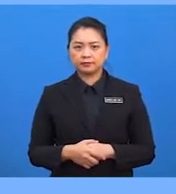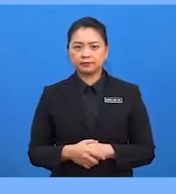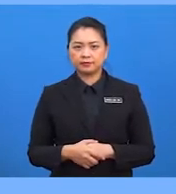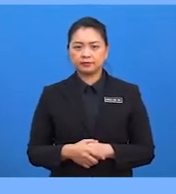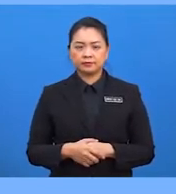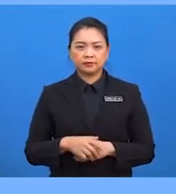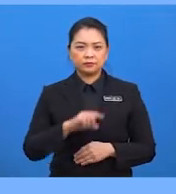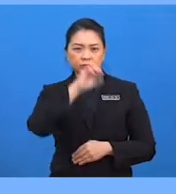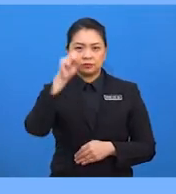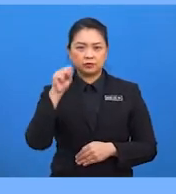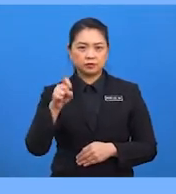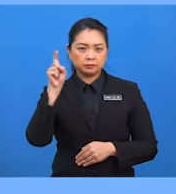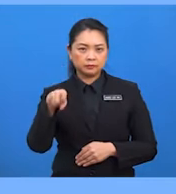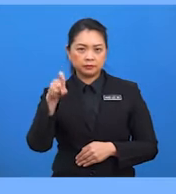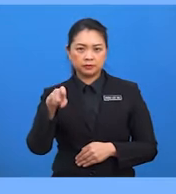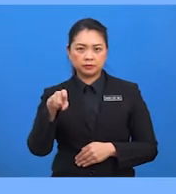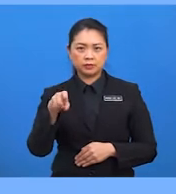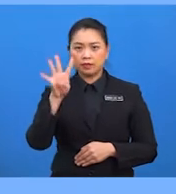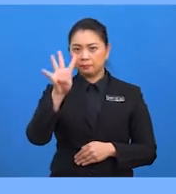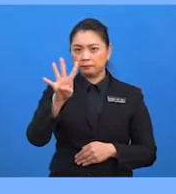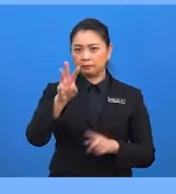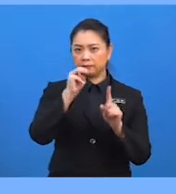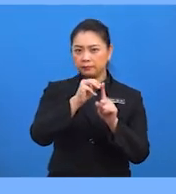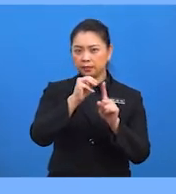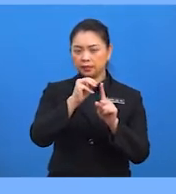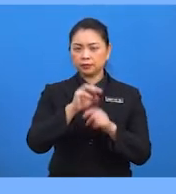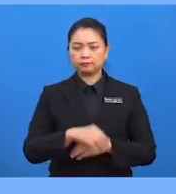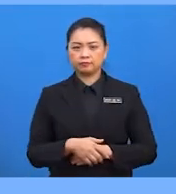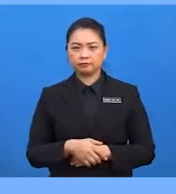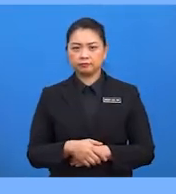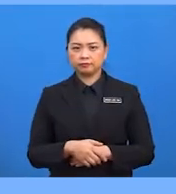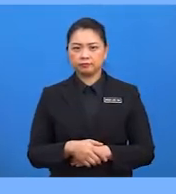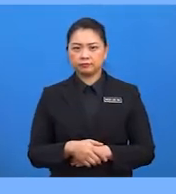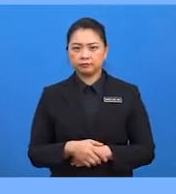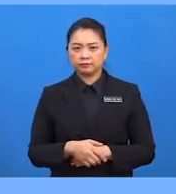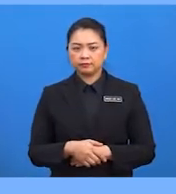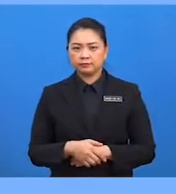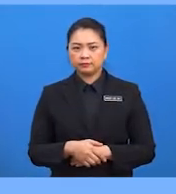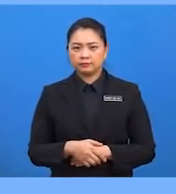Soalan ini memerlukan 4 markah.